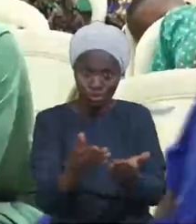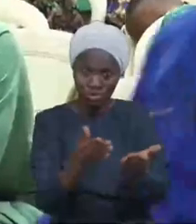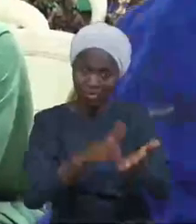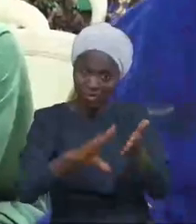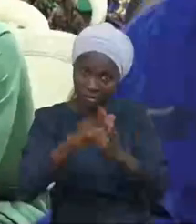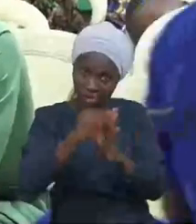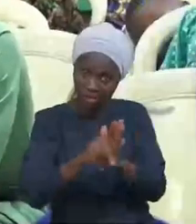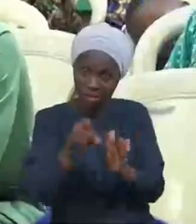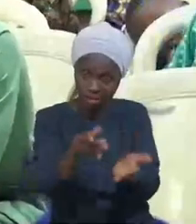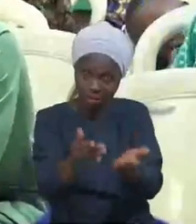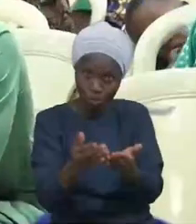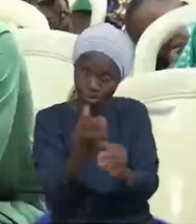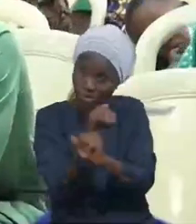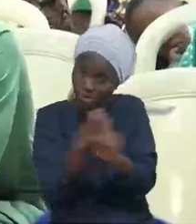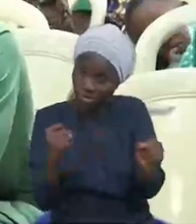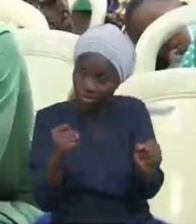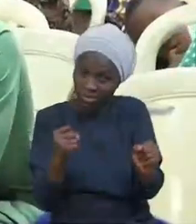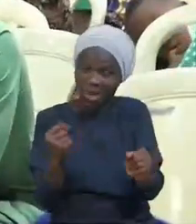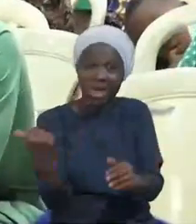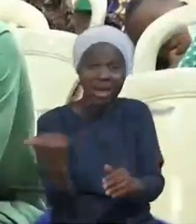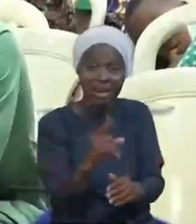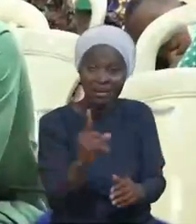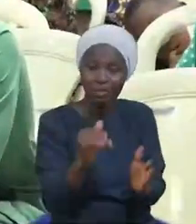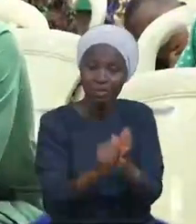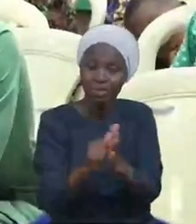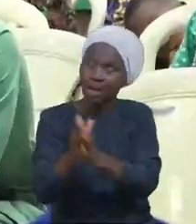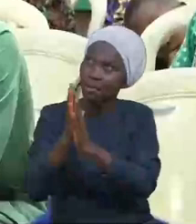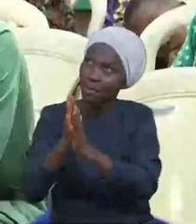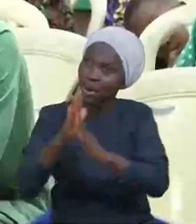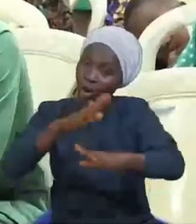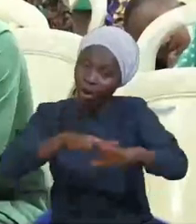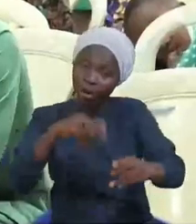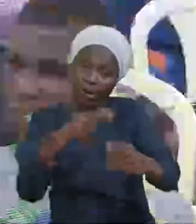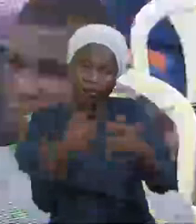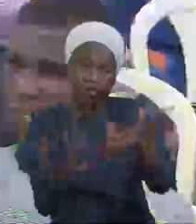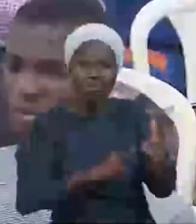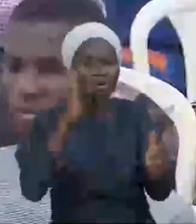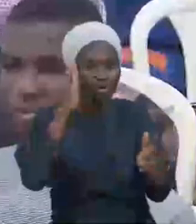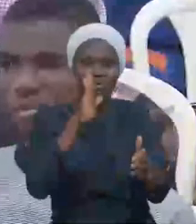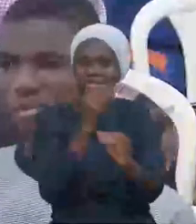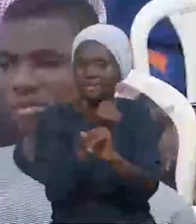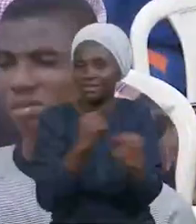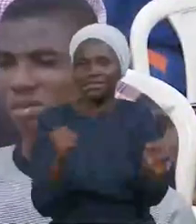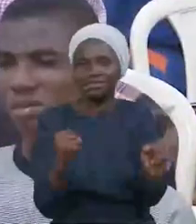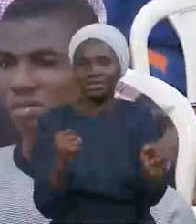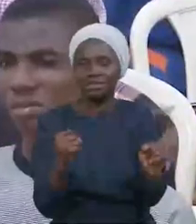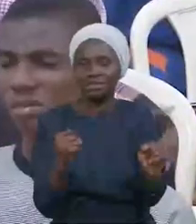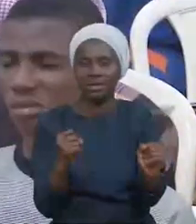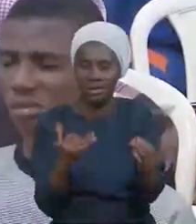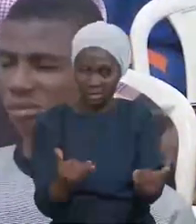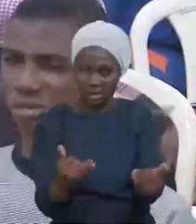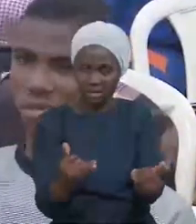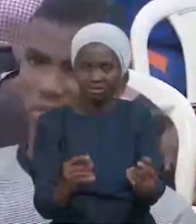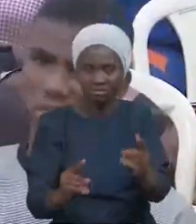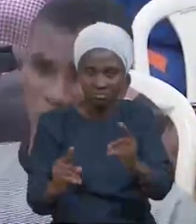veux le salut, quiconque invoquera le nom du Seigneur sera sauvé. Détourne-toi de ses péchés,